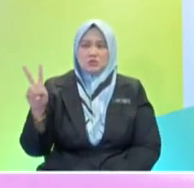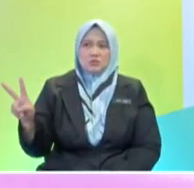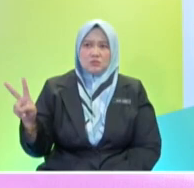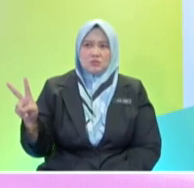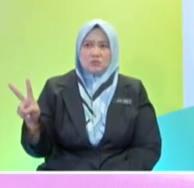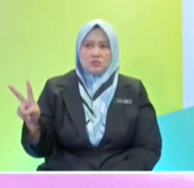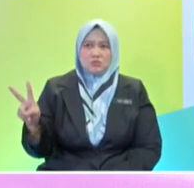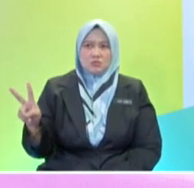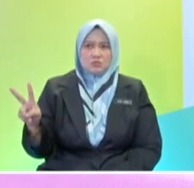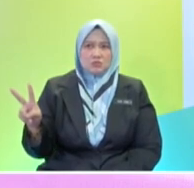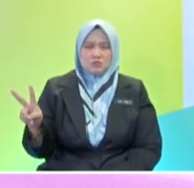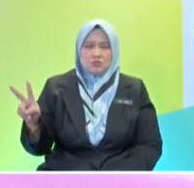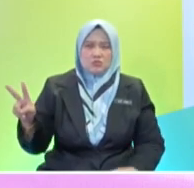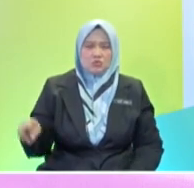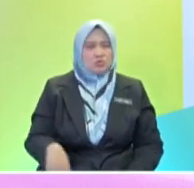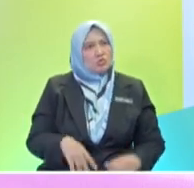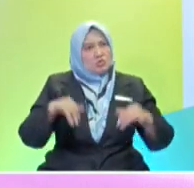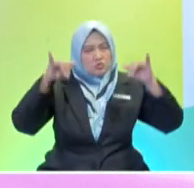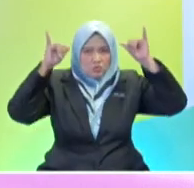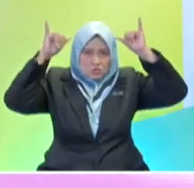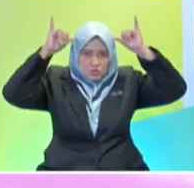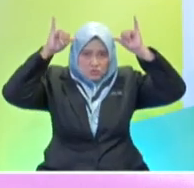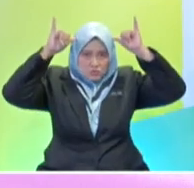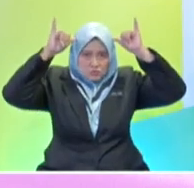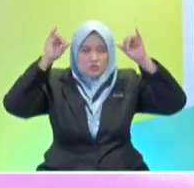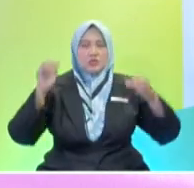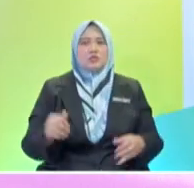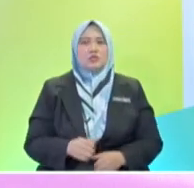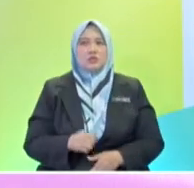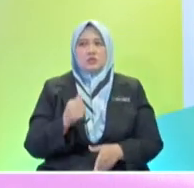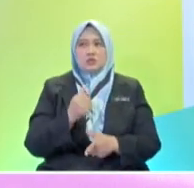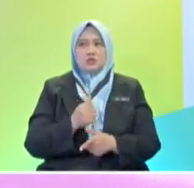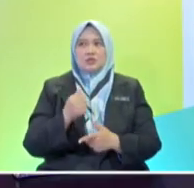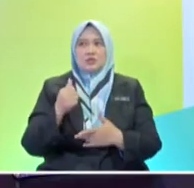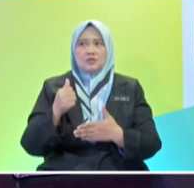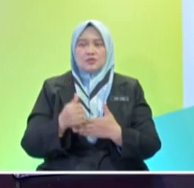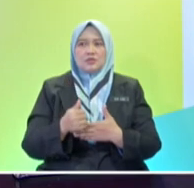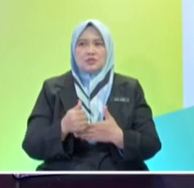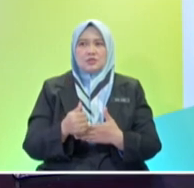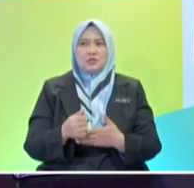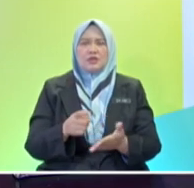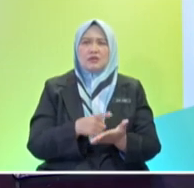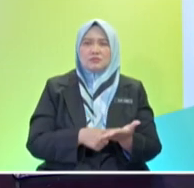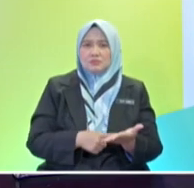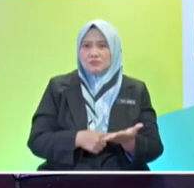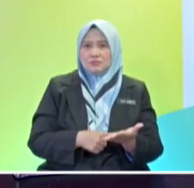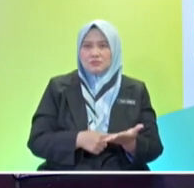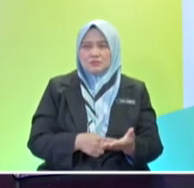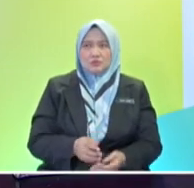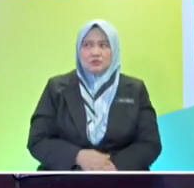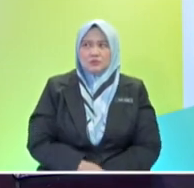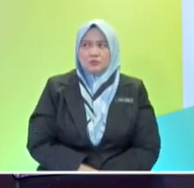lembu, boleh ke cikgu? Ataupun bukan lembu? Ataupun apa ya cikgu? Alamak, Mira perasalah cikgu. Okey, tadi Mira